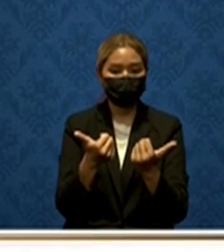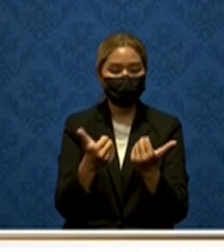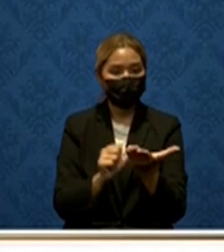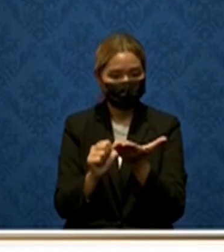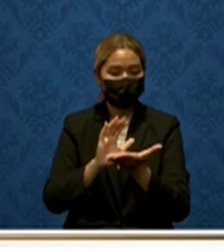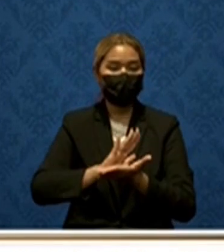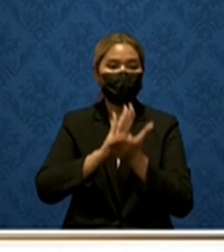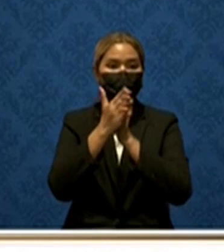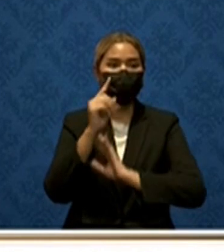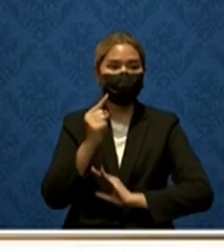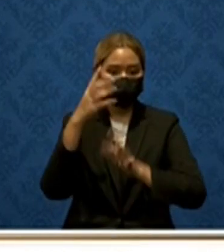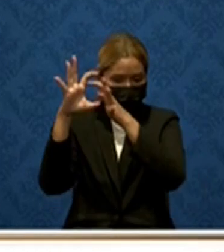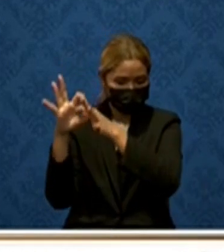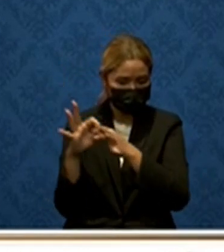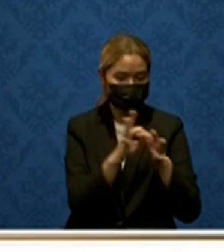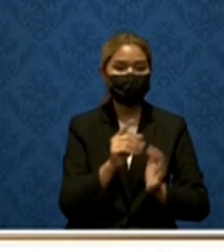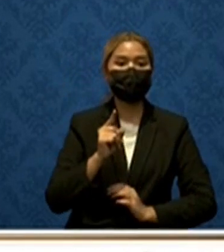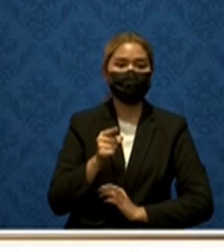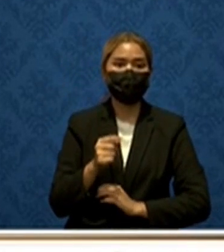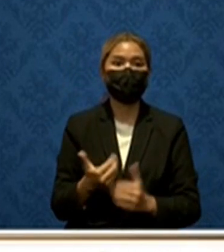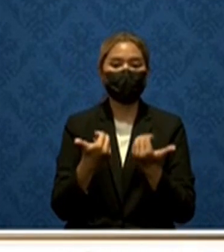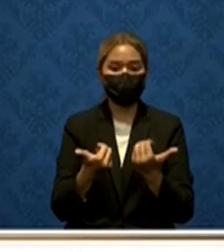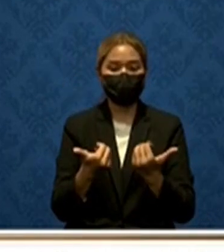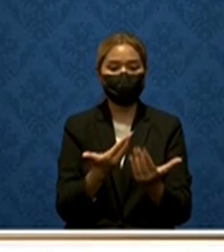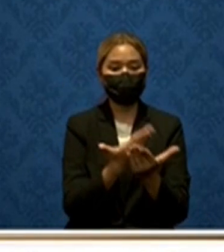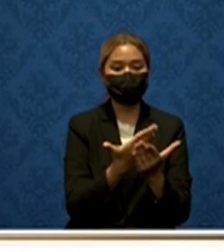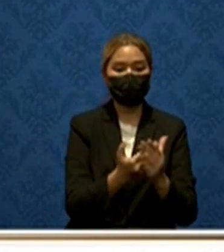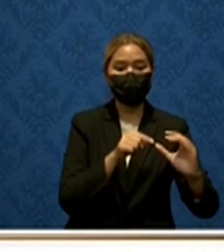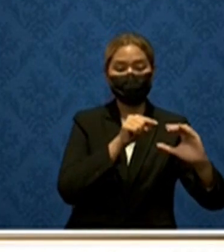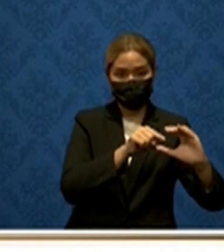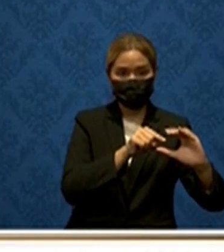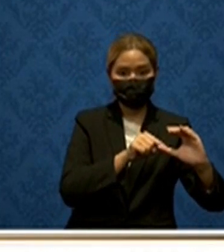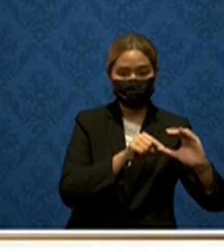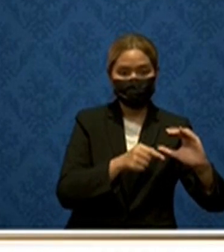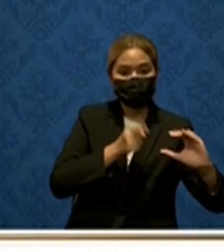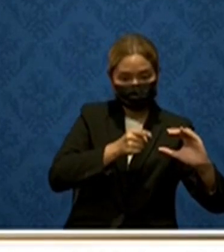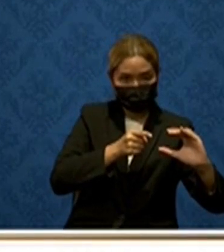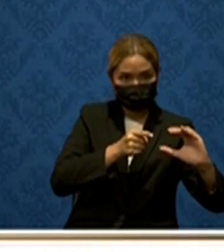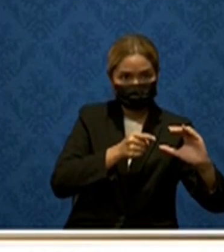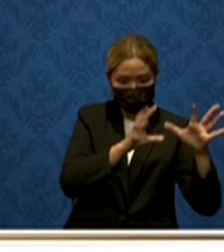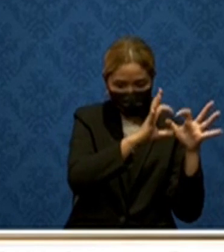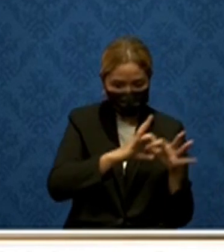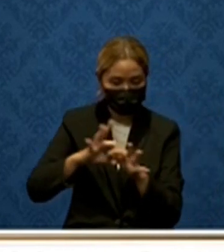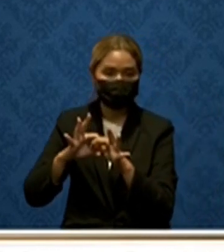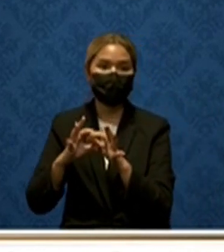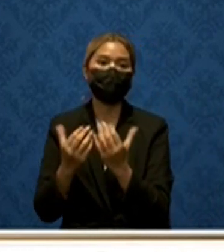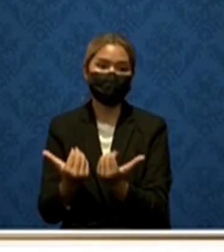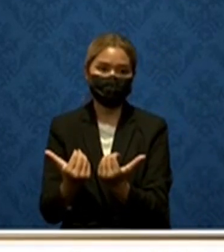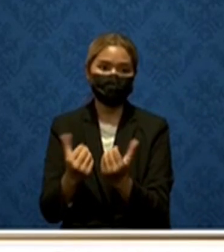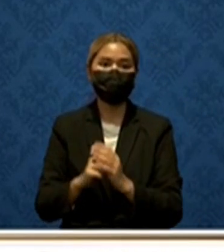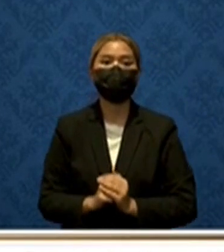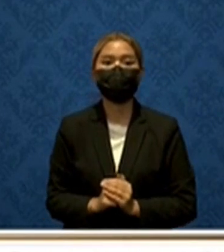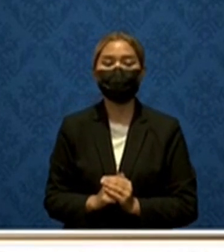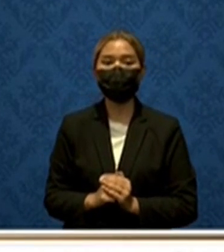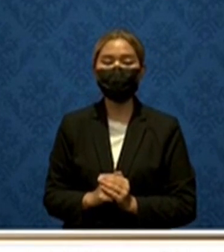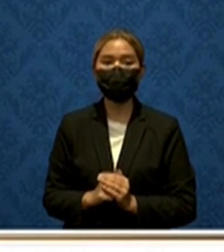อดคลองกัขอเทศจริโดย 1. เอาต้นทุนนำเข้าเป็ตัวตั้งดูจากใบอไรสจริงๆทนำเข้าถ้าหาก